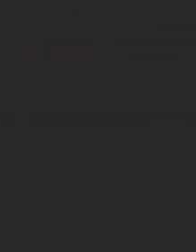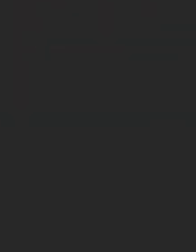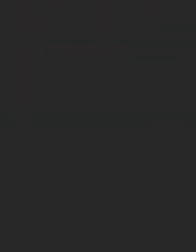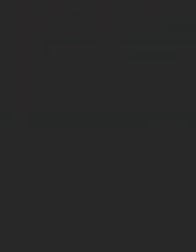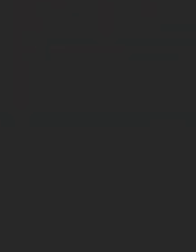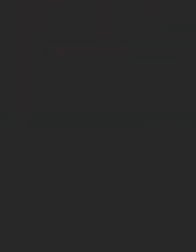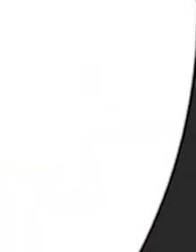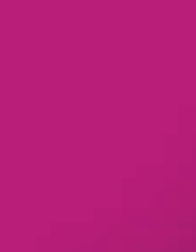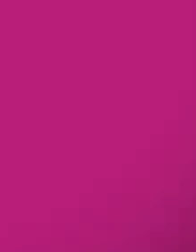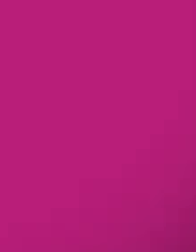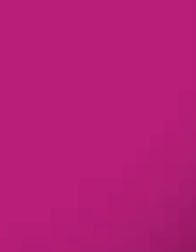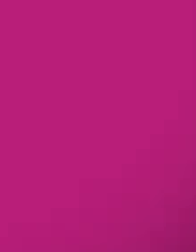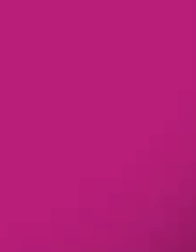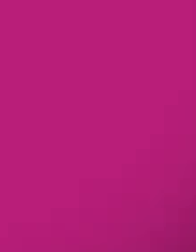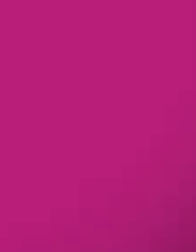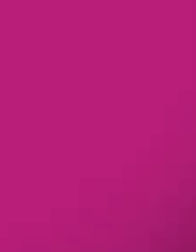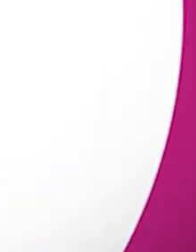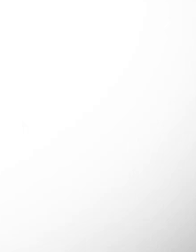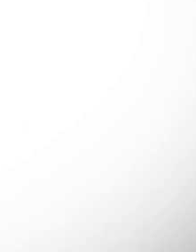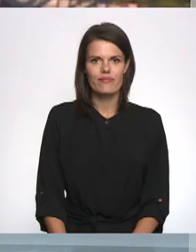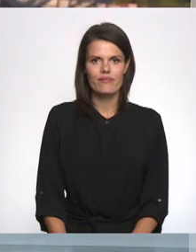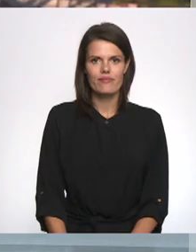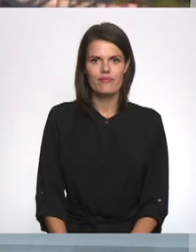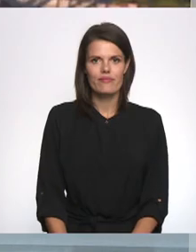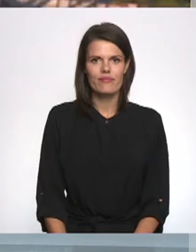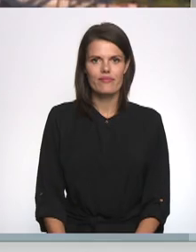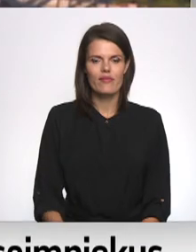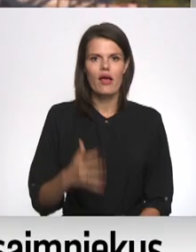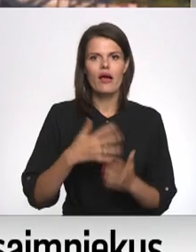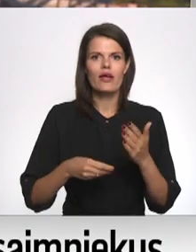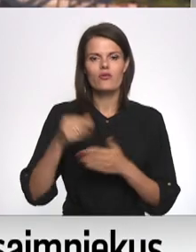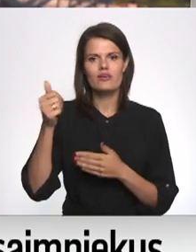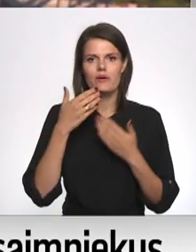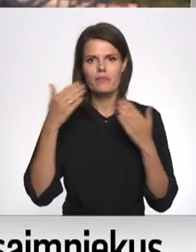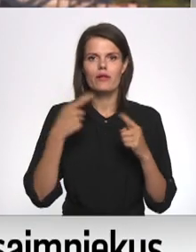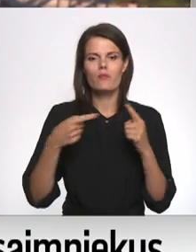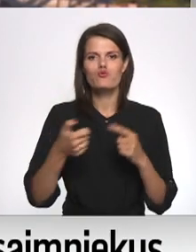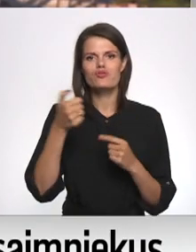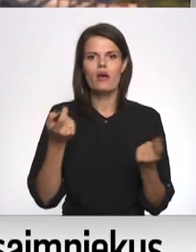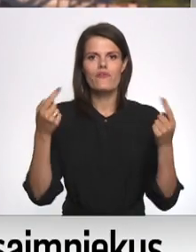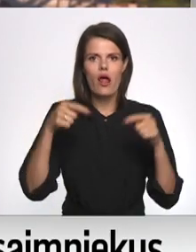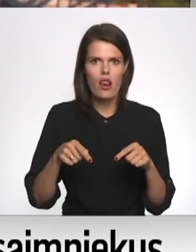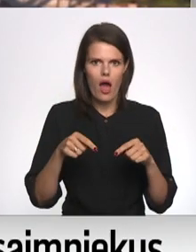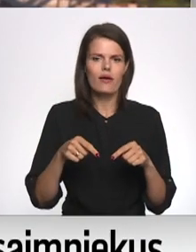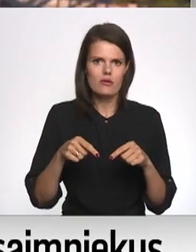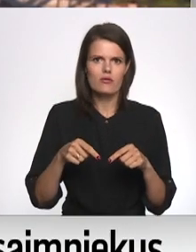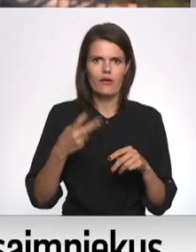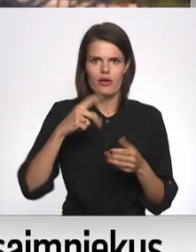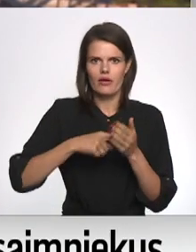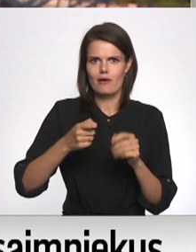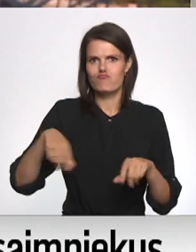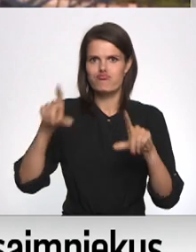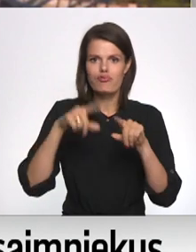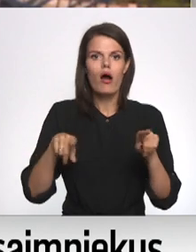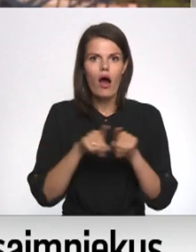Re, viss ēters ir te! Rēķinu izmaksām pēdējā pusgada laikā pieaugot vairāk nekā divas reizes,